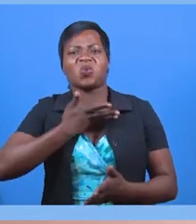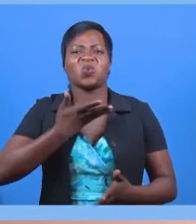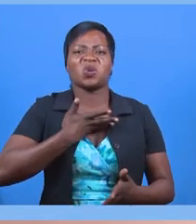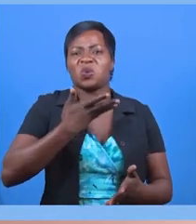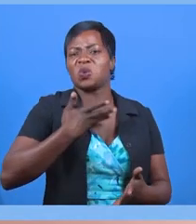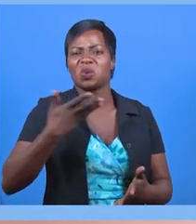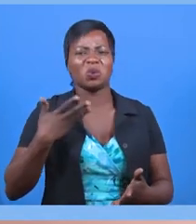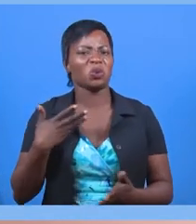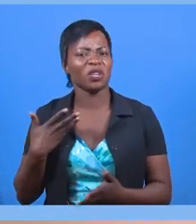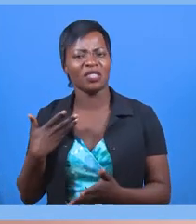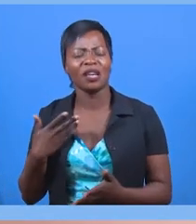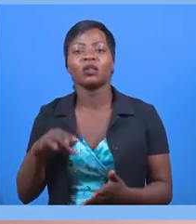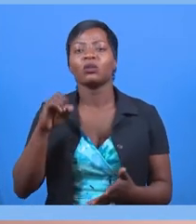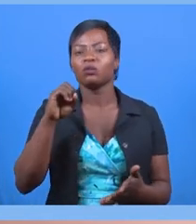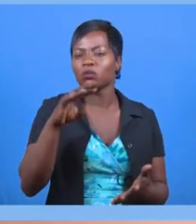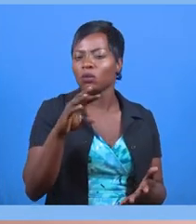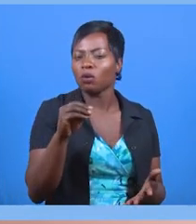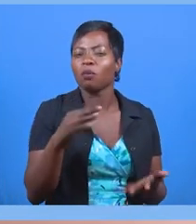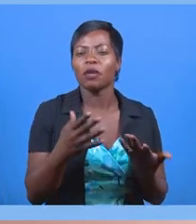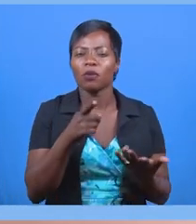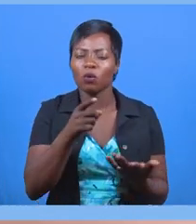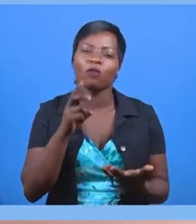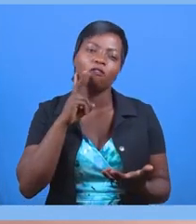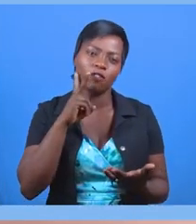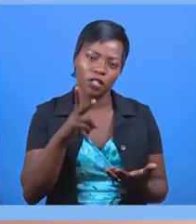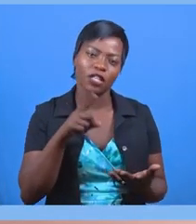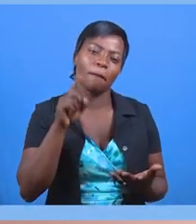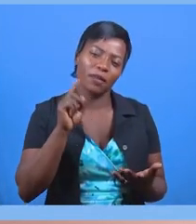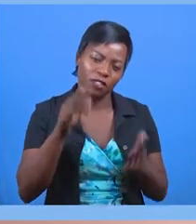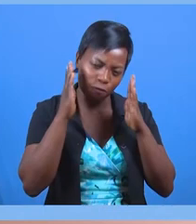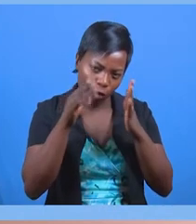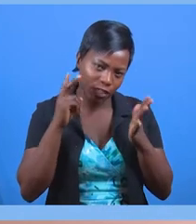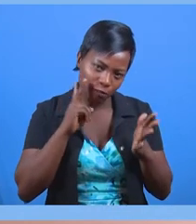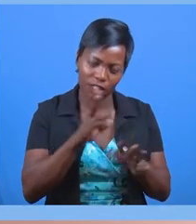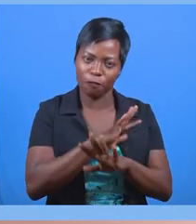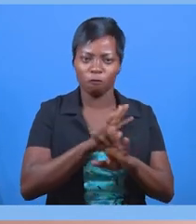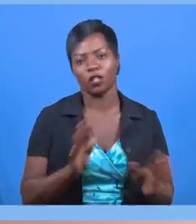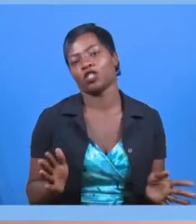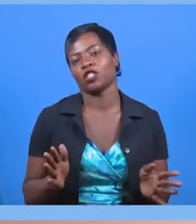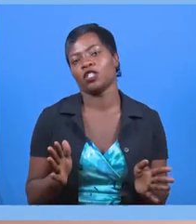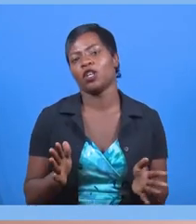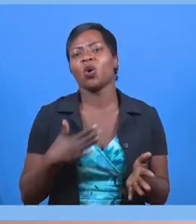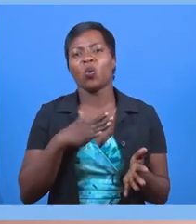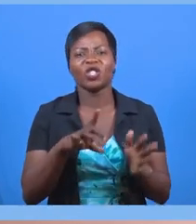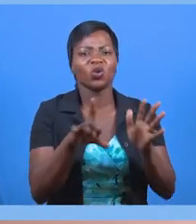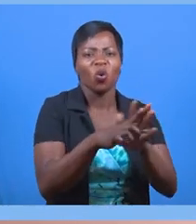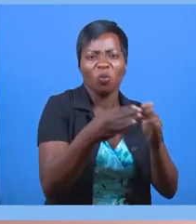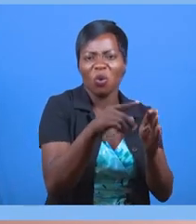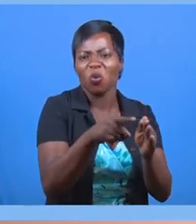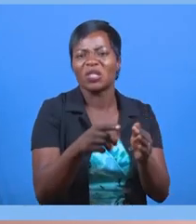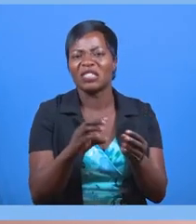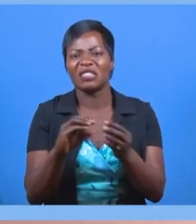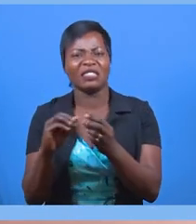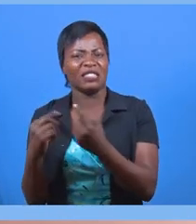yazopinda nekunoko saka kana tichinge tiri vaenzi ngativei vaenzi zvatsanangurwa pano kuti muenzi